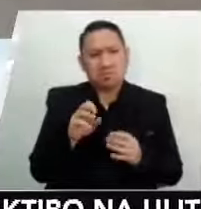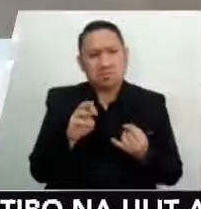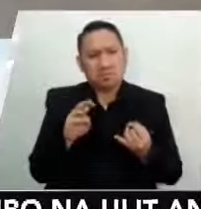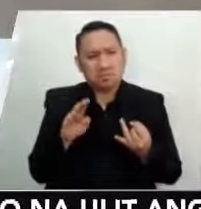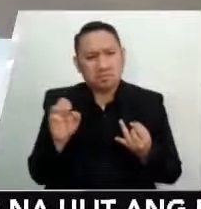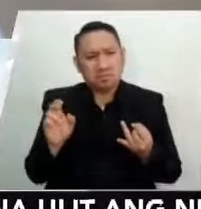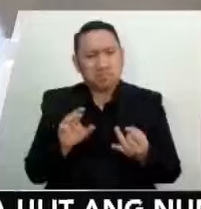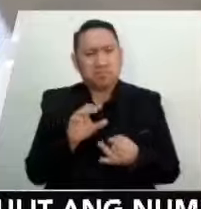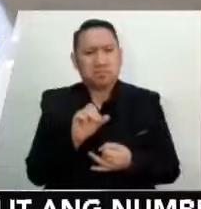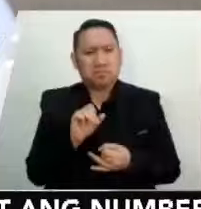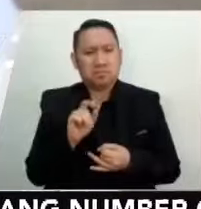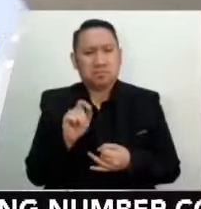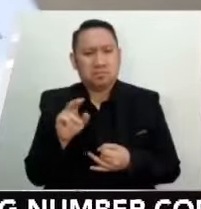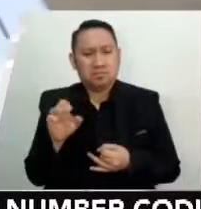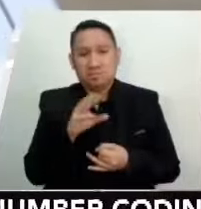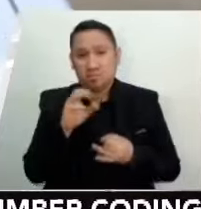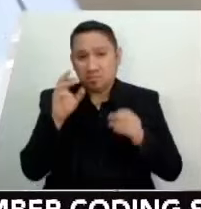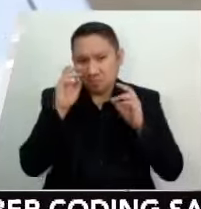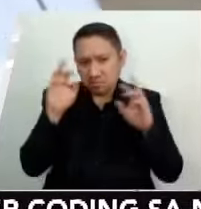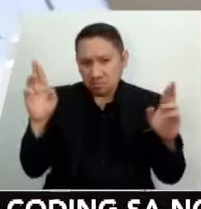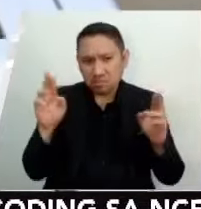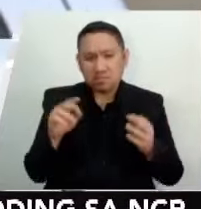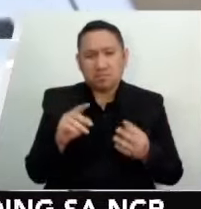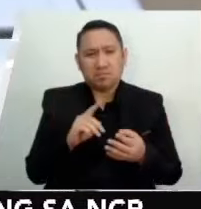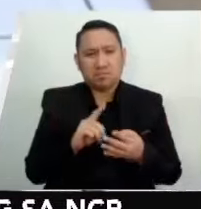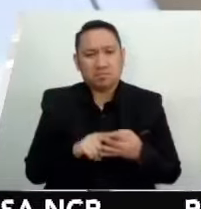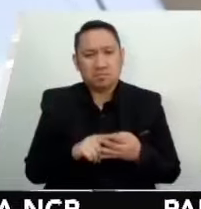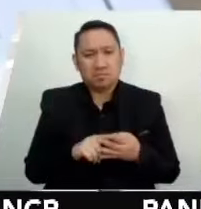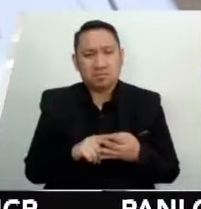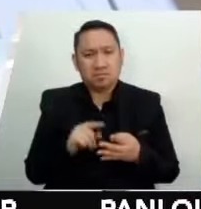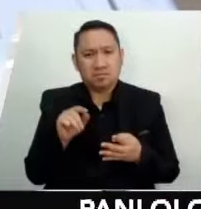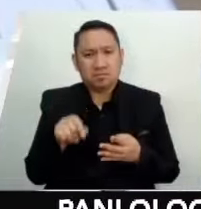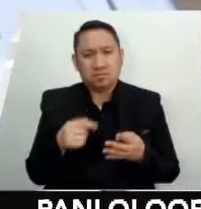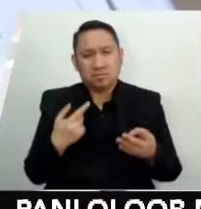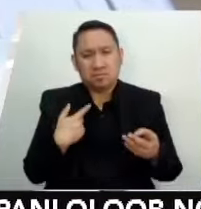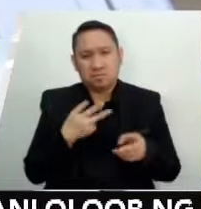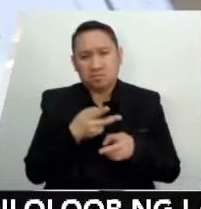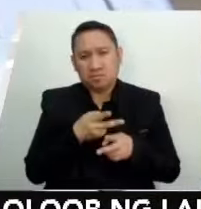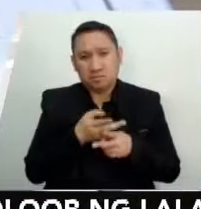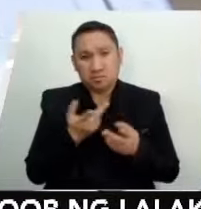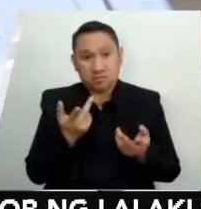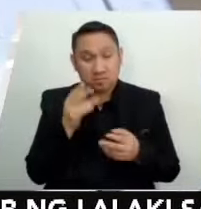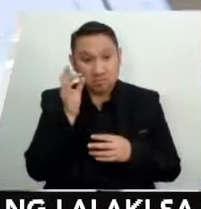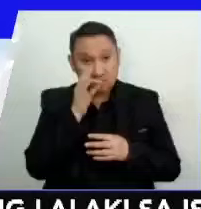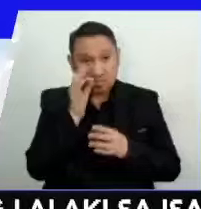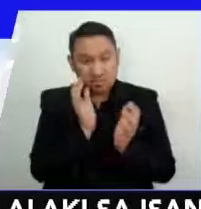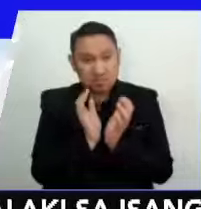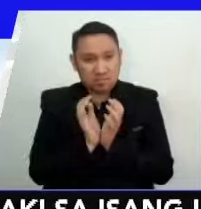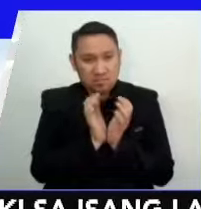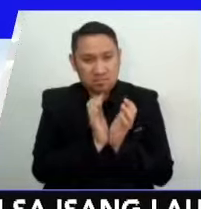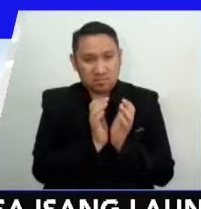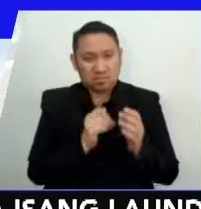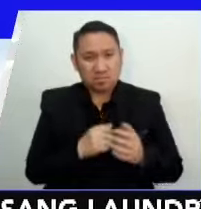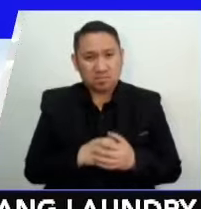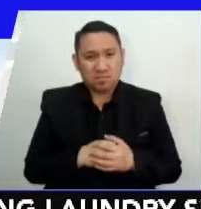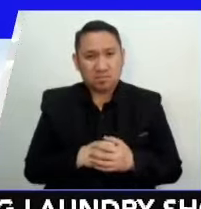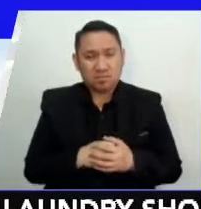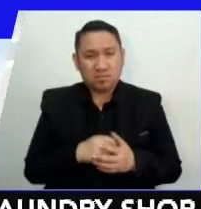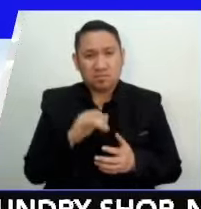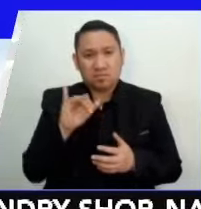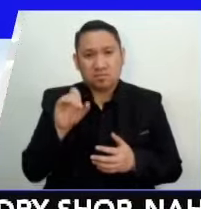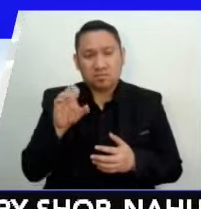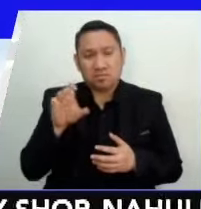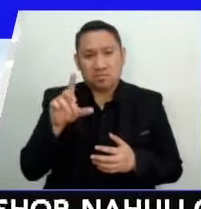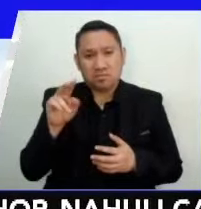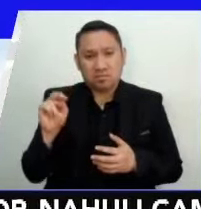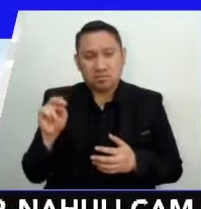Mayor at isa nga rito sa binaban ng Filipino community si jely jado na kung mananalo